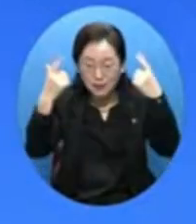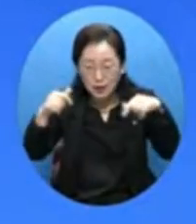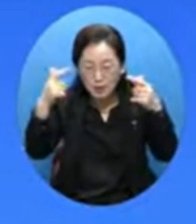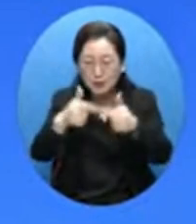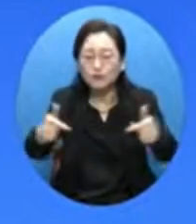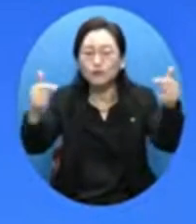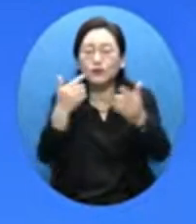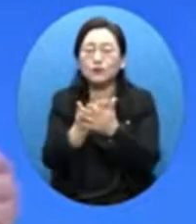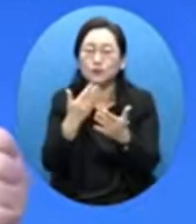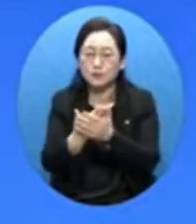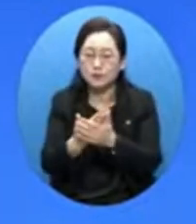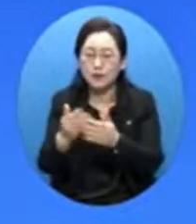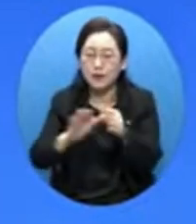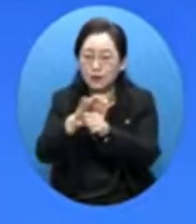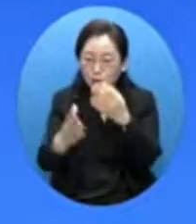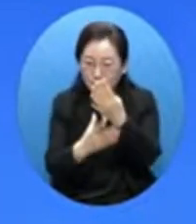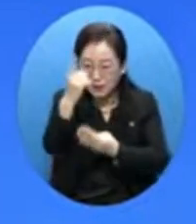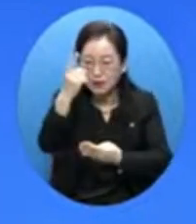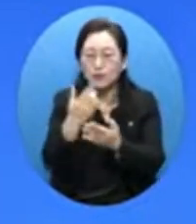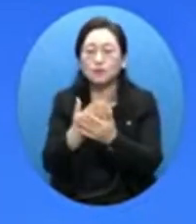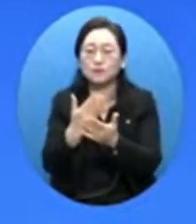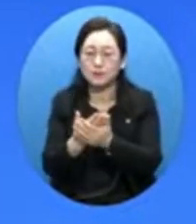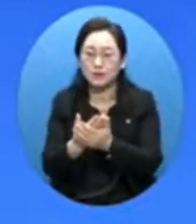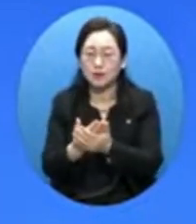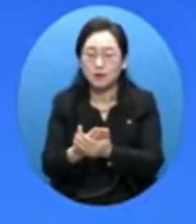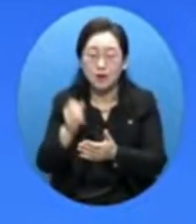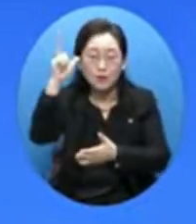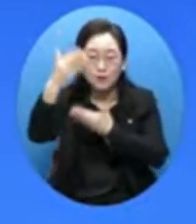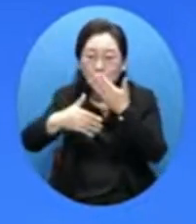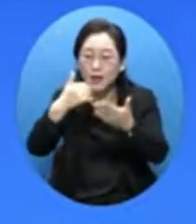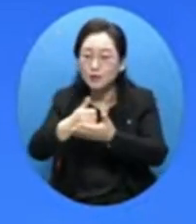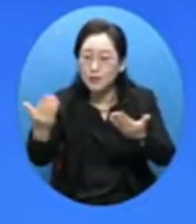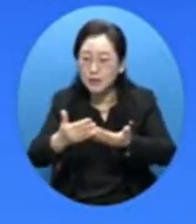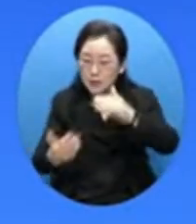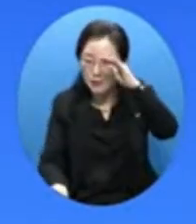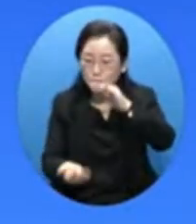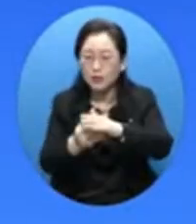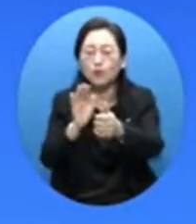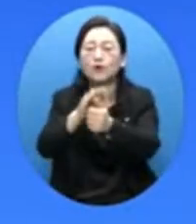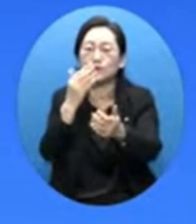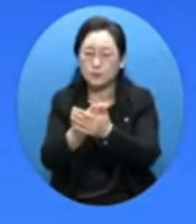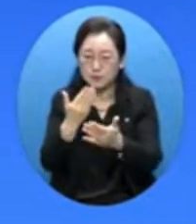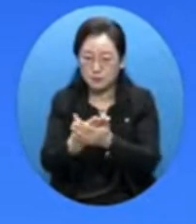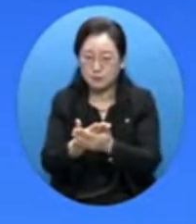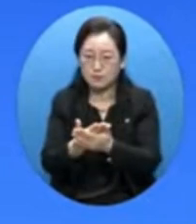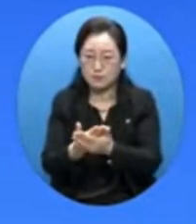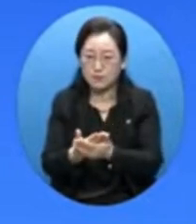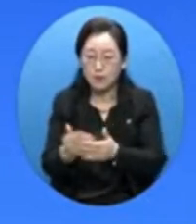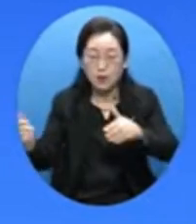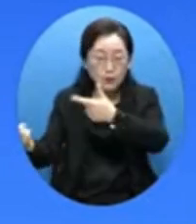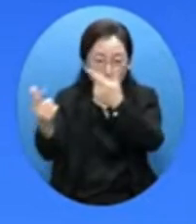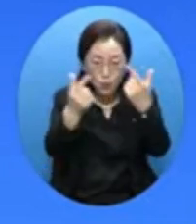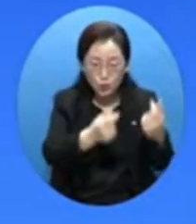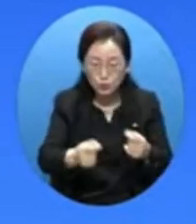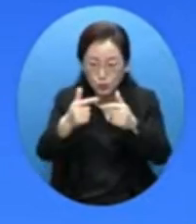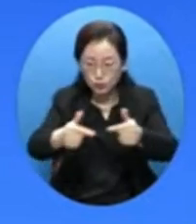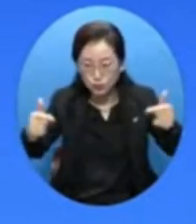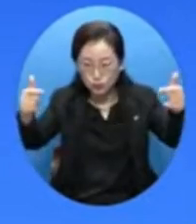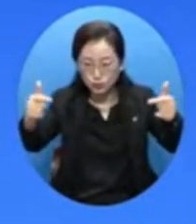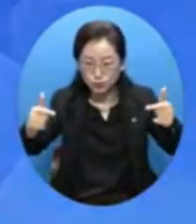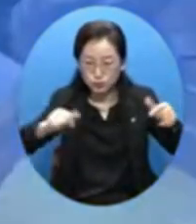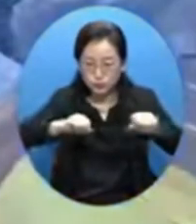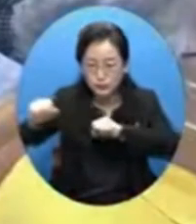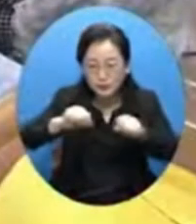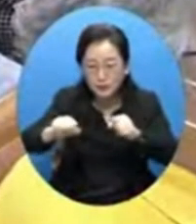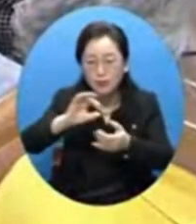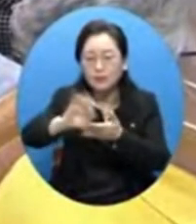하여 주옵소서. 사랑으로 하나 되게 하여 주옵소서. 위대한 하나님 역사가 일어나게 하여 주시옵소서. 우리 모두가 그 부흥의 주역으로 쓰임받게